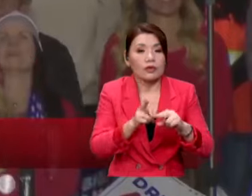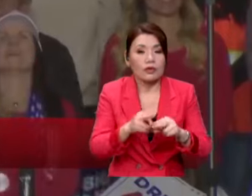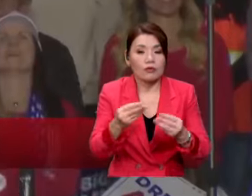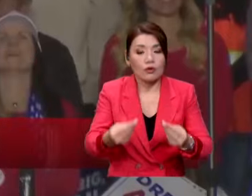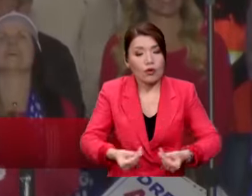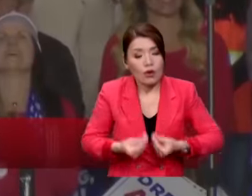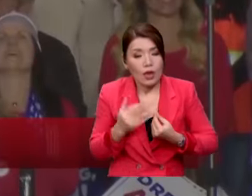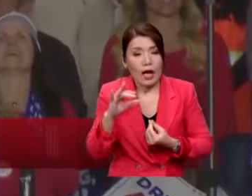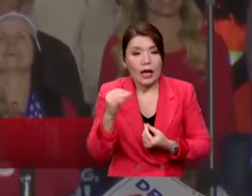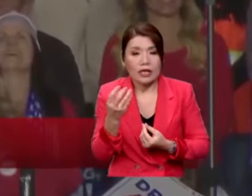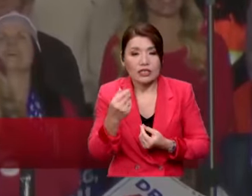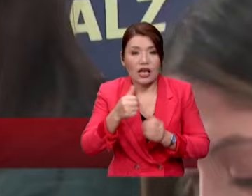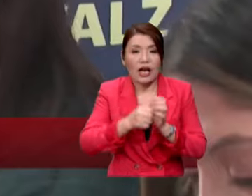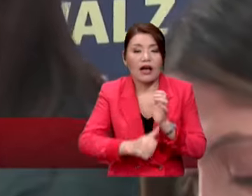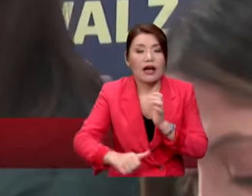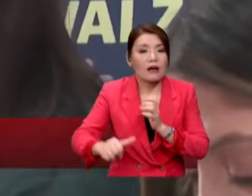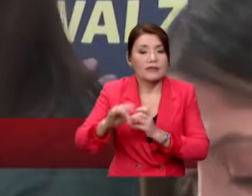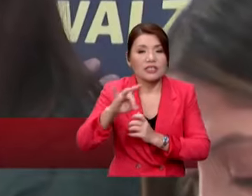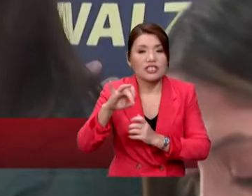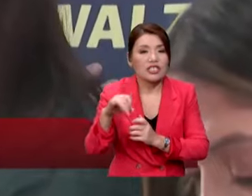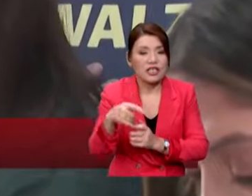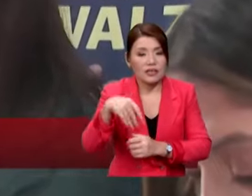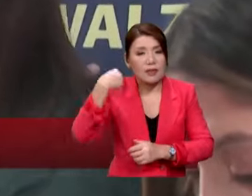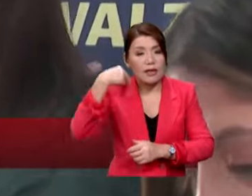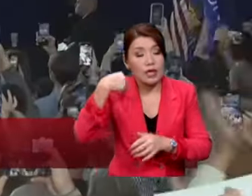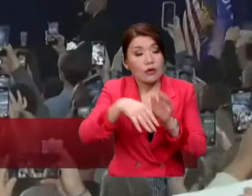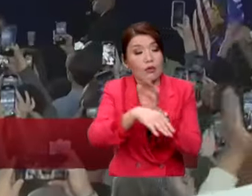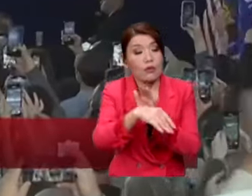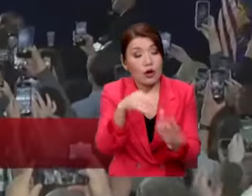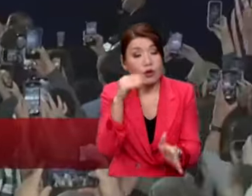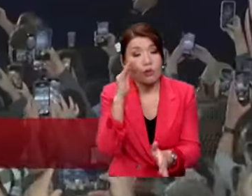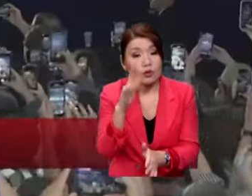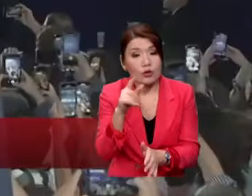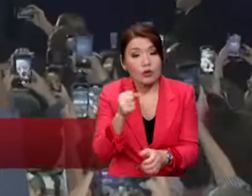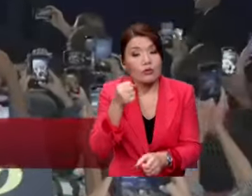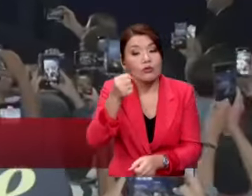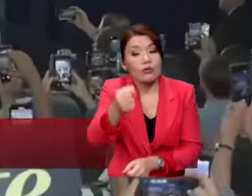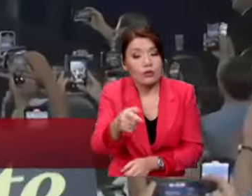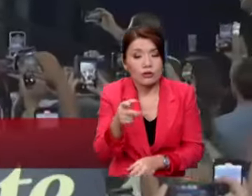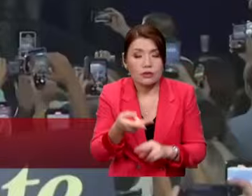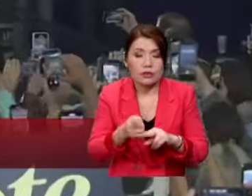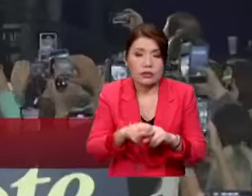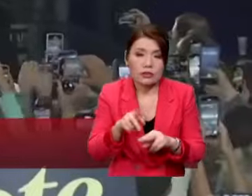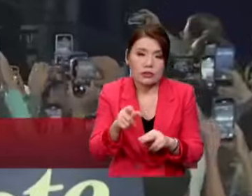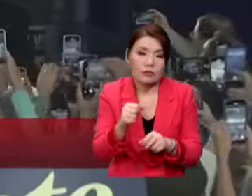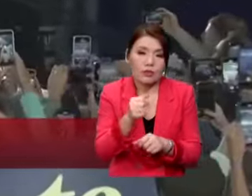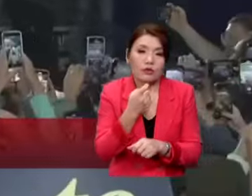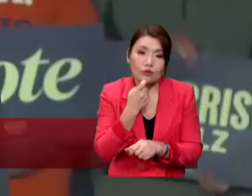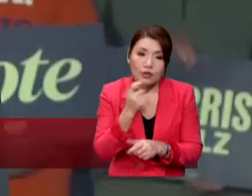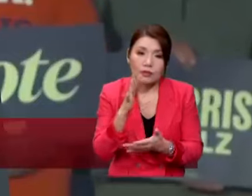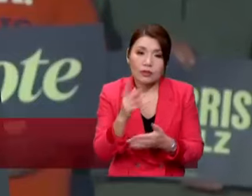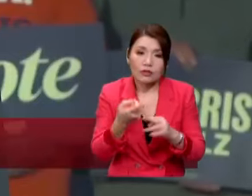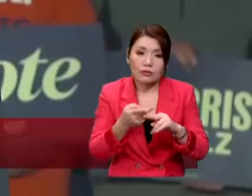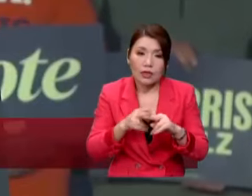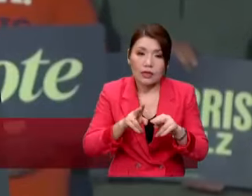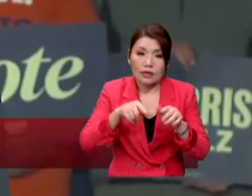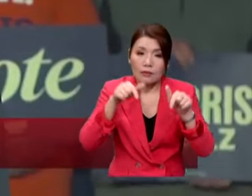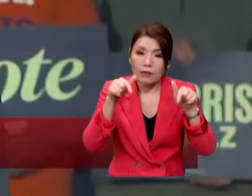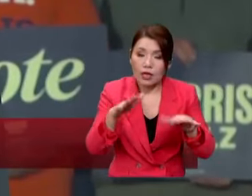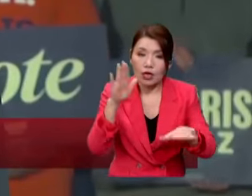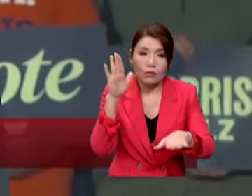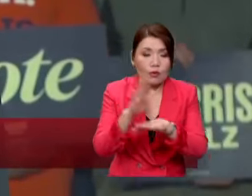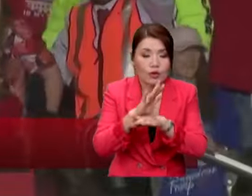ие ақшта 60-шы рет президент сайлауы өтеді. Билікке кім келсе де ақштың одақтасын орға жуы екіталай, дейді сарапшылар. Сондықтан қарар қабылданбайды